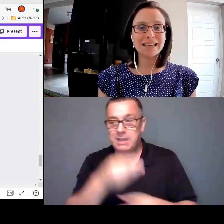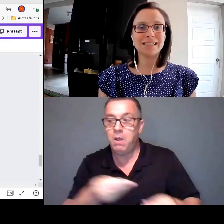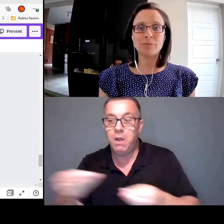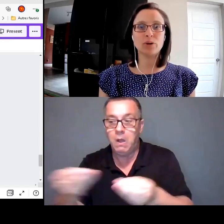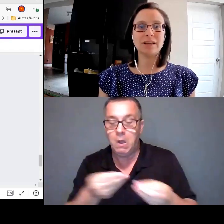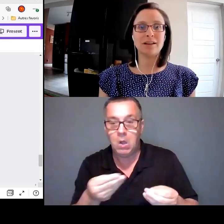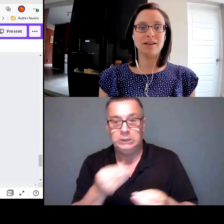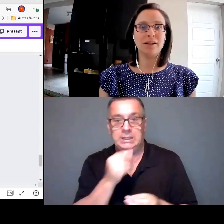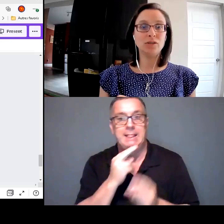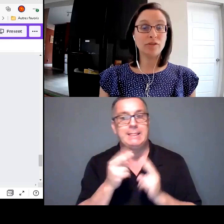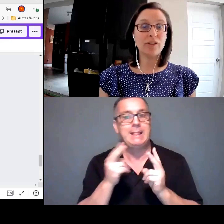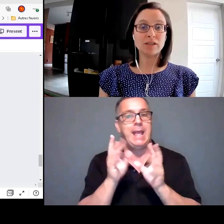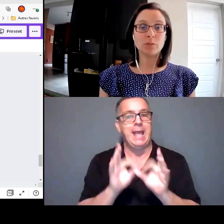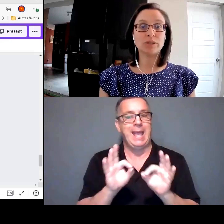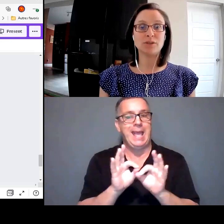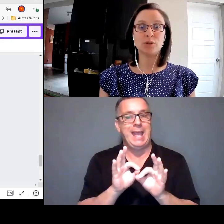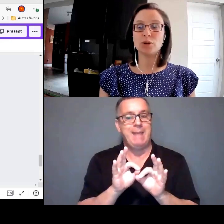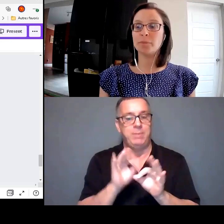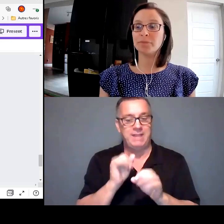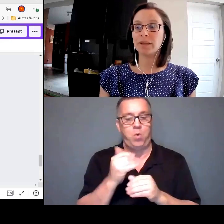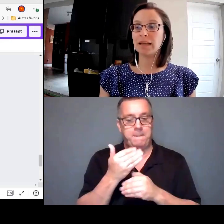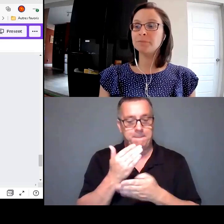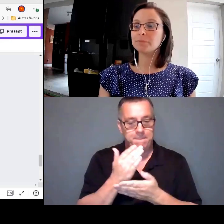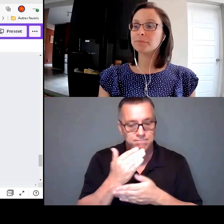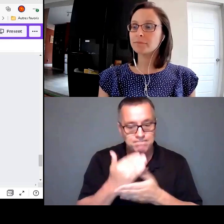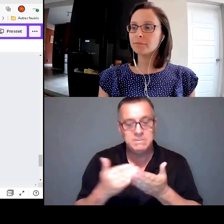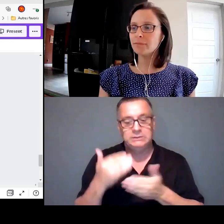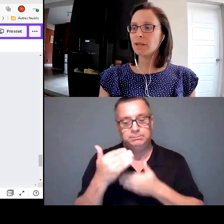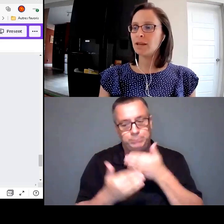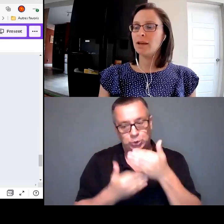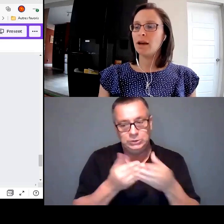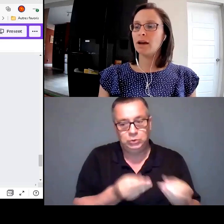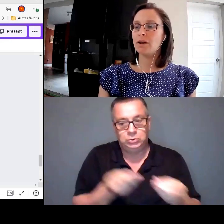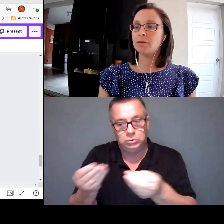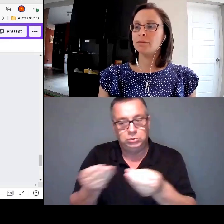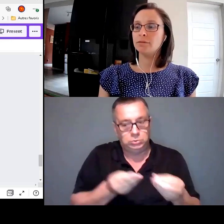très, très important de faire ce processus-là. OK?